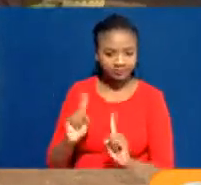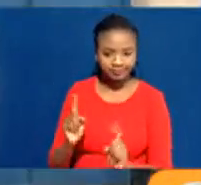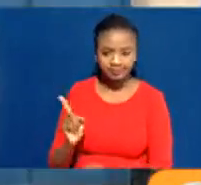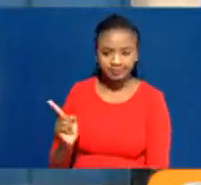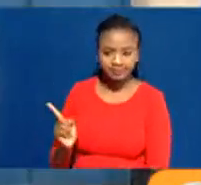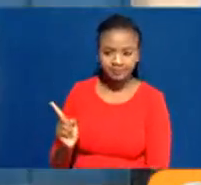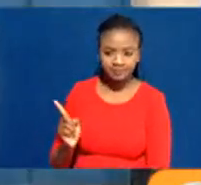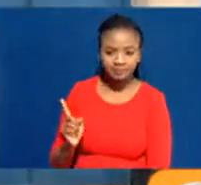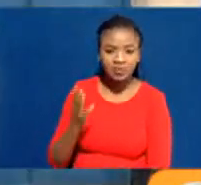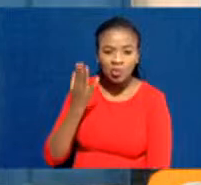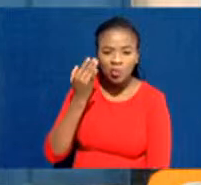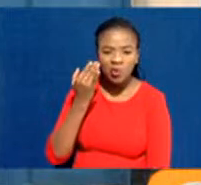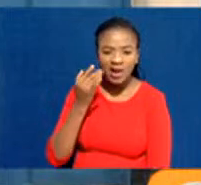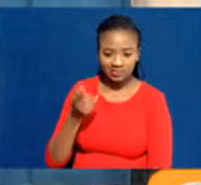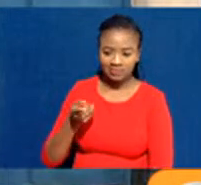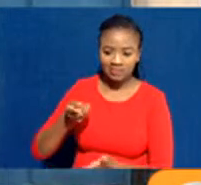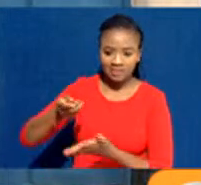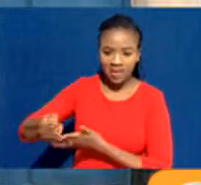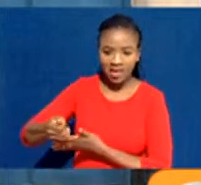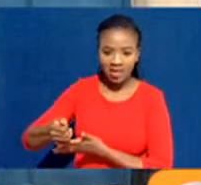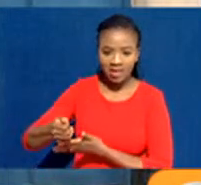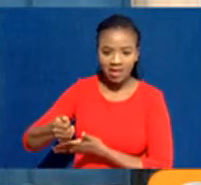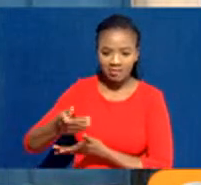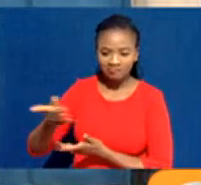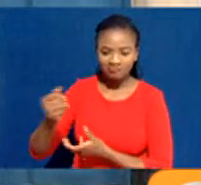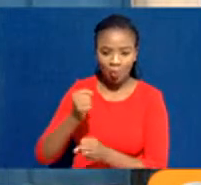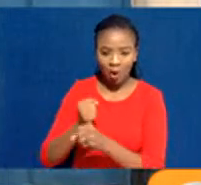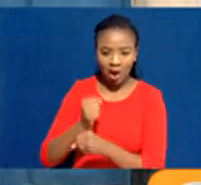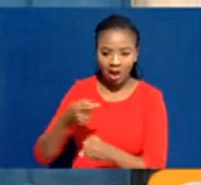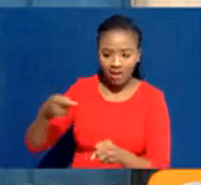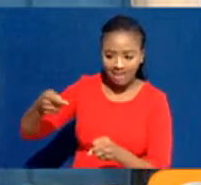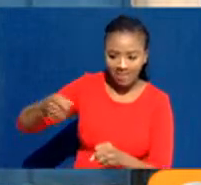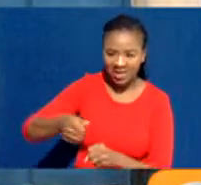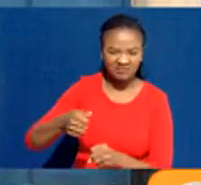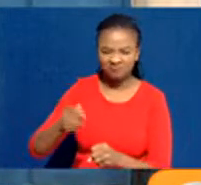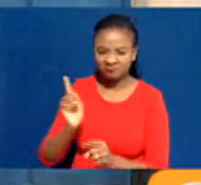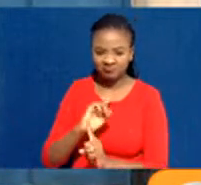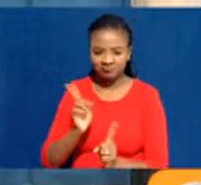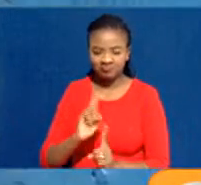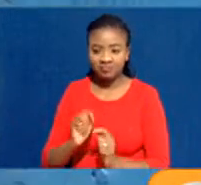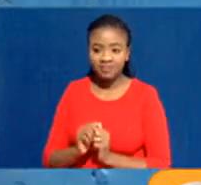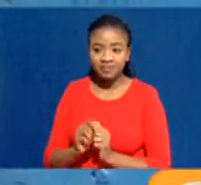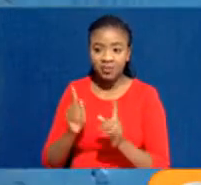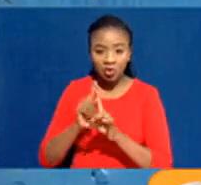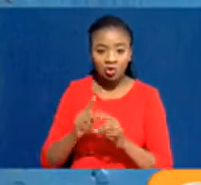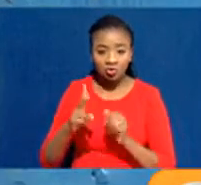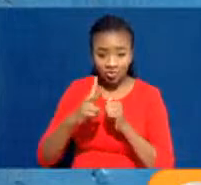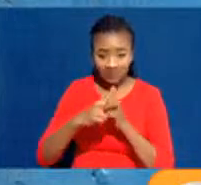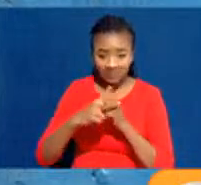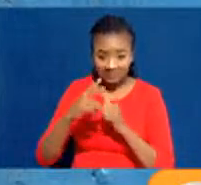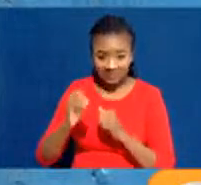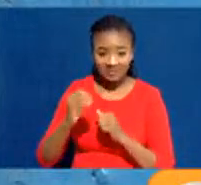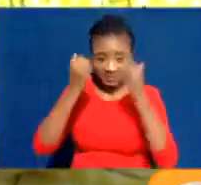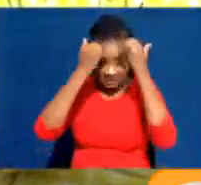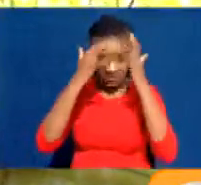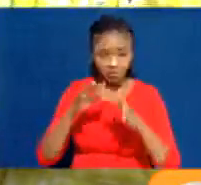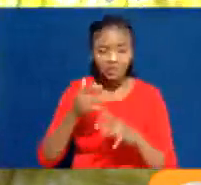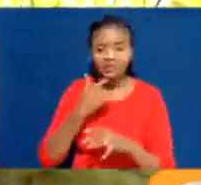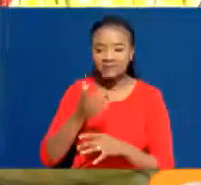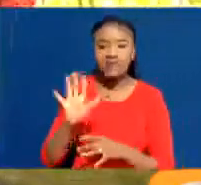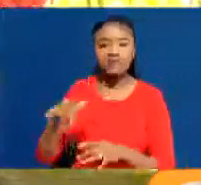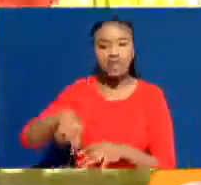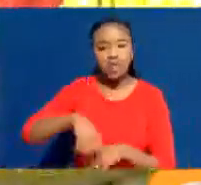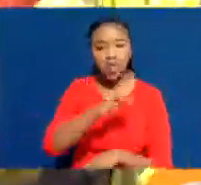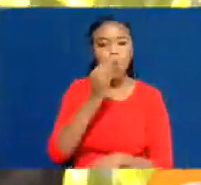wafanyakazi. Mgomo huu umesababisha chuo hiki kufungwa, huku wanafunzi zaidi ya 70 wakiambiwa warudi nyumbani hadi mwaka ujao.